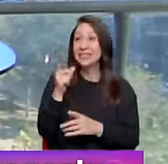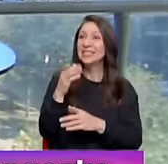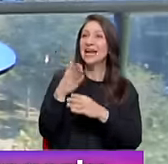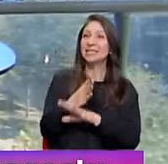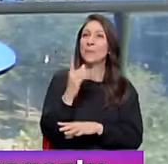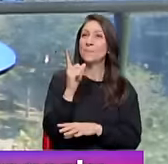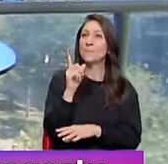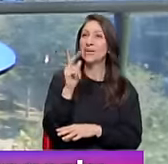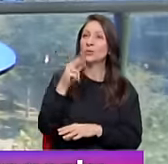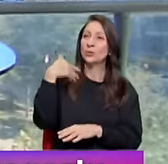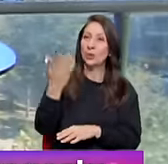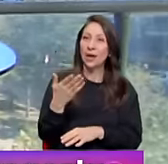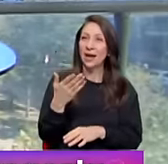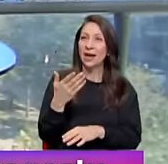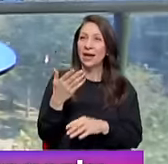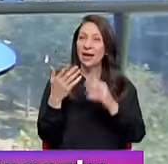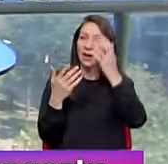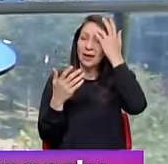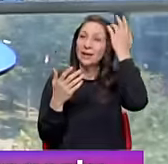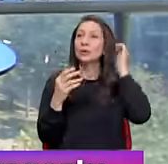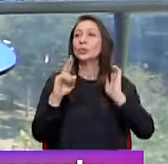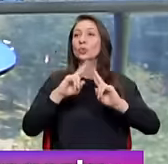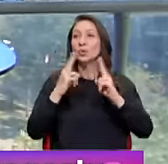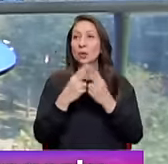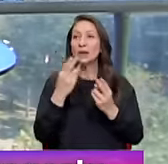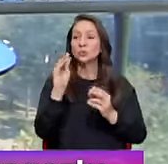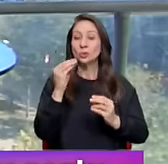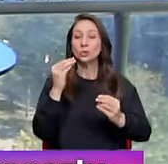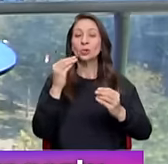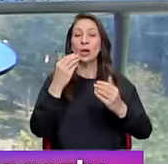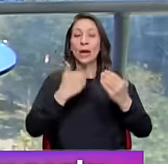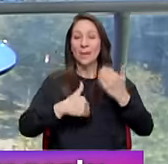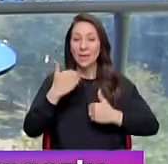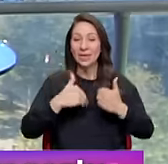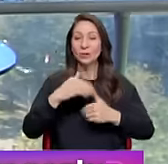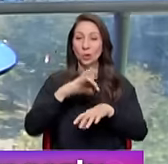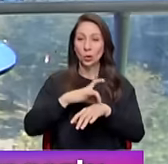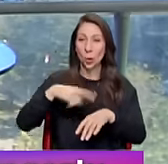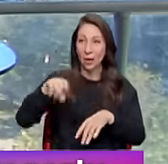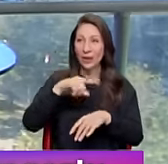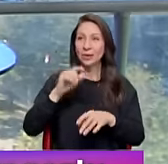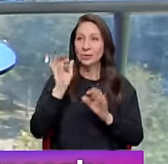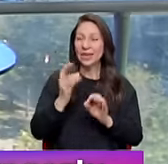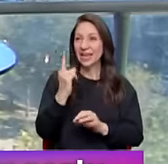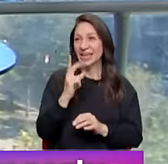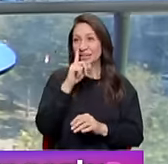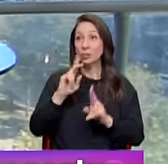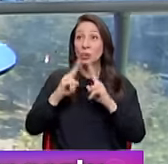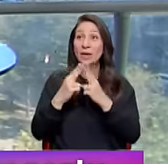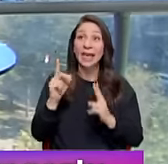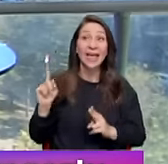aslında bir iki gün sonra gününüz. Evet. Dünya Çocuk Cerrahisi Günü. Evet. 7 Nisan'da kutlanacak. Evet. Dünyada ilk